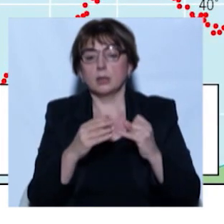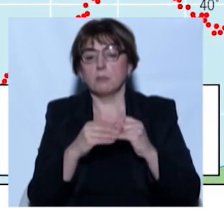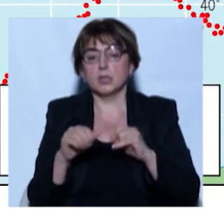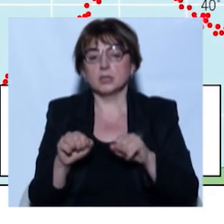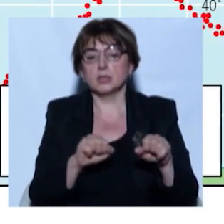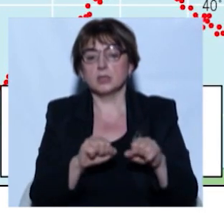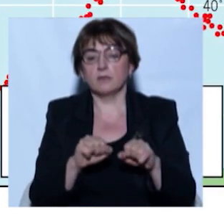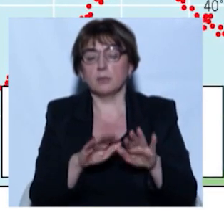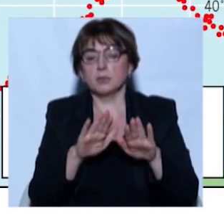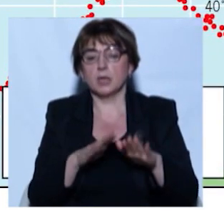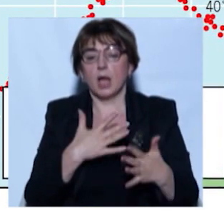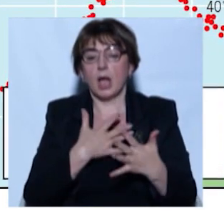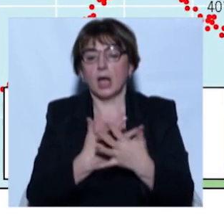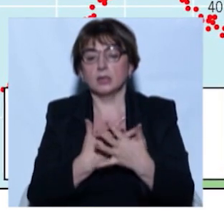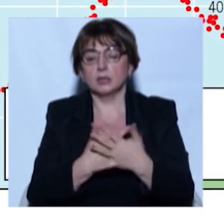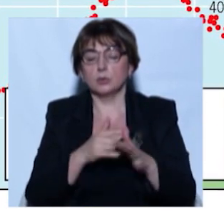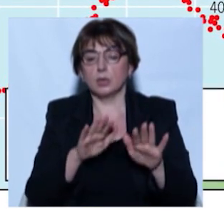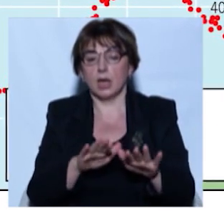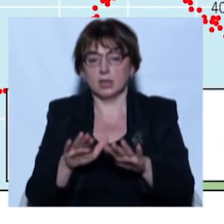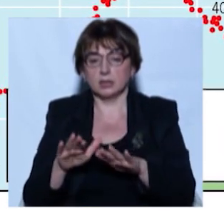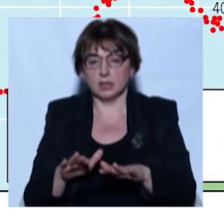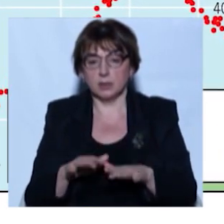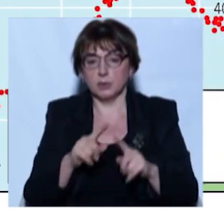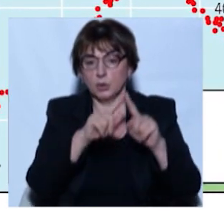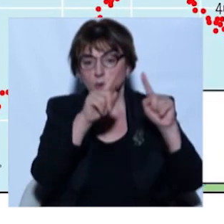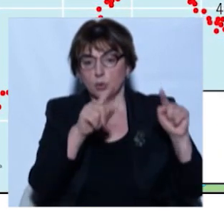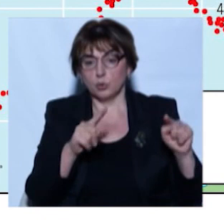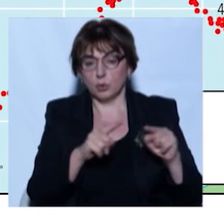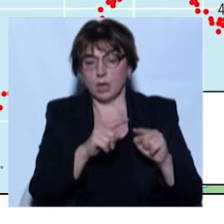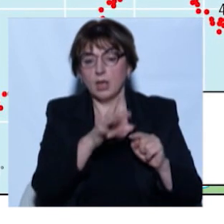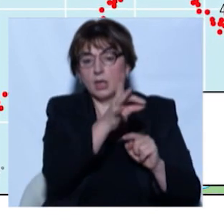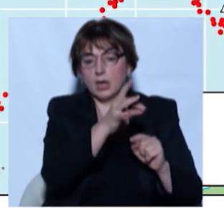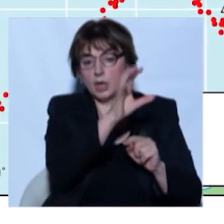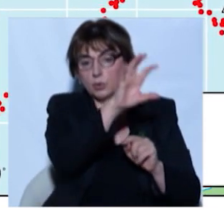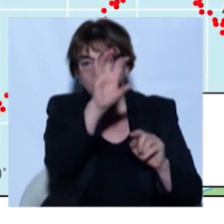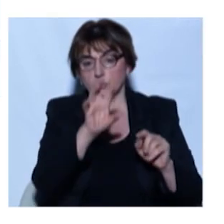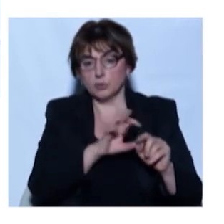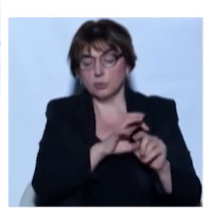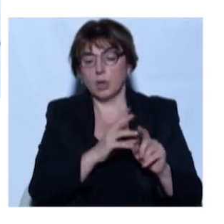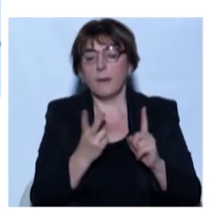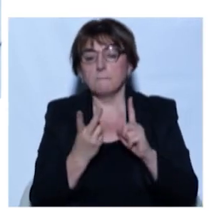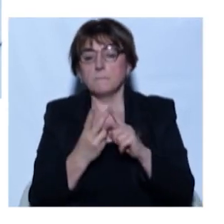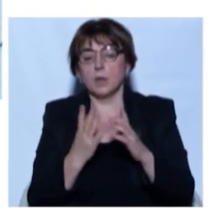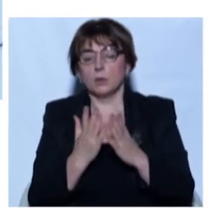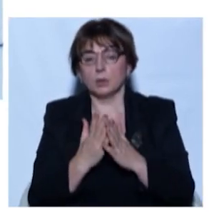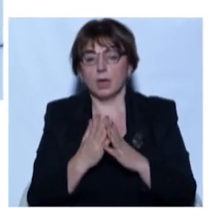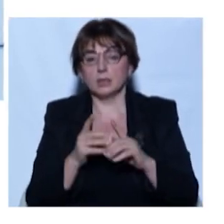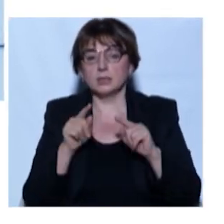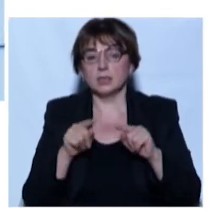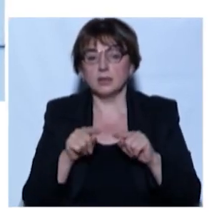მიწისძვრების აქტიური ადგილების რუკა, რეგიონ ნების რუკა დედამიწაზე, მეორე კიდევ არის